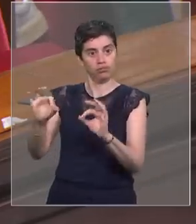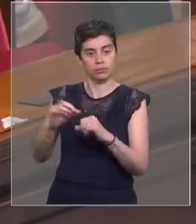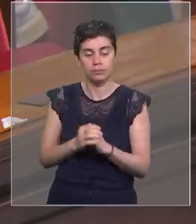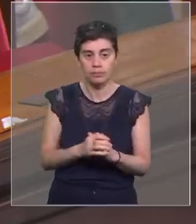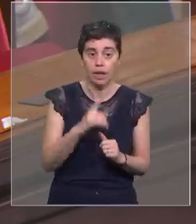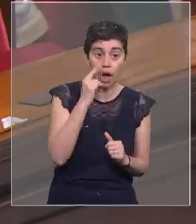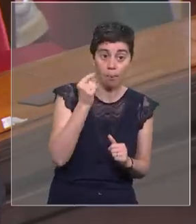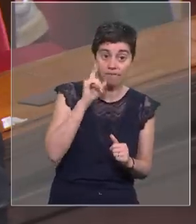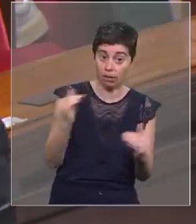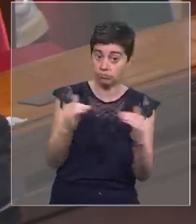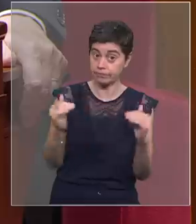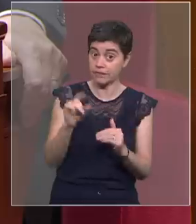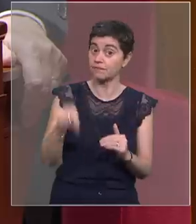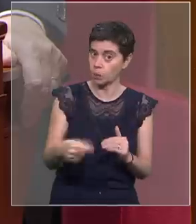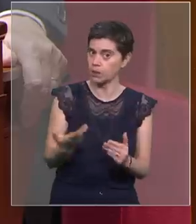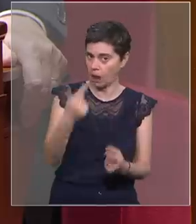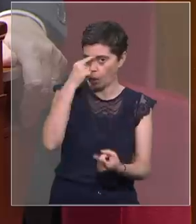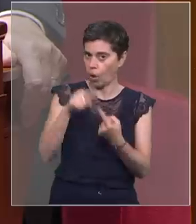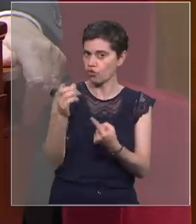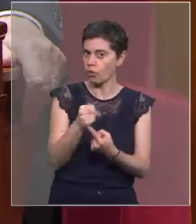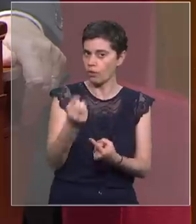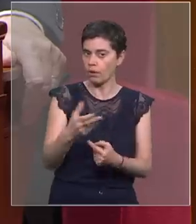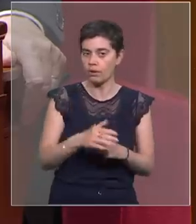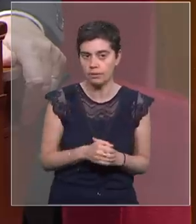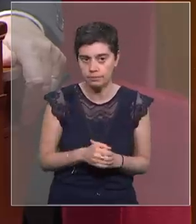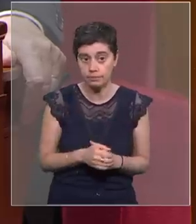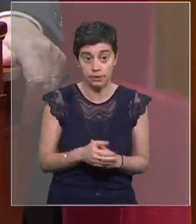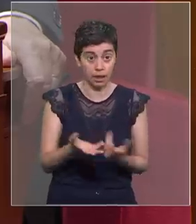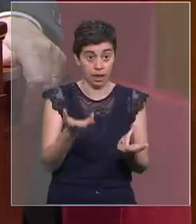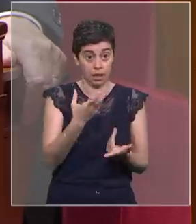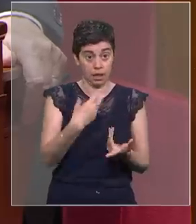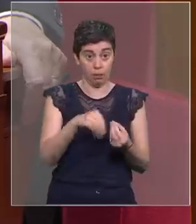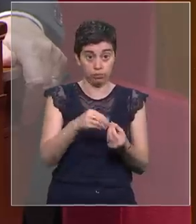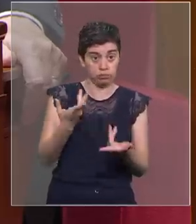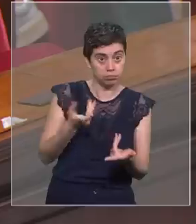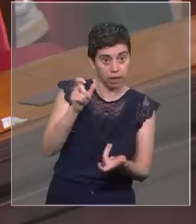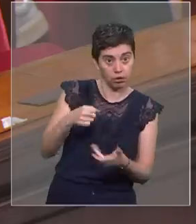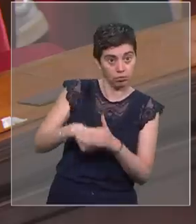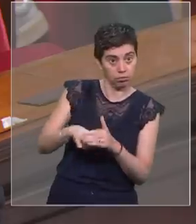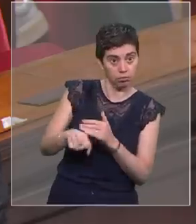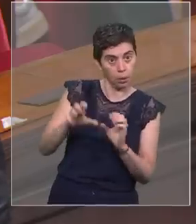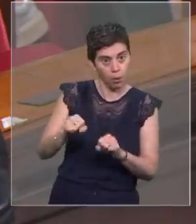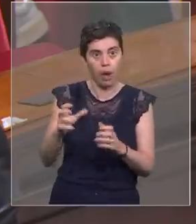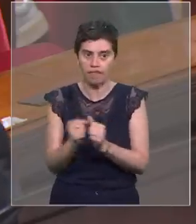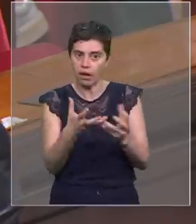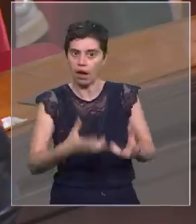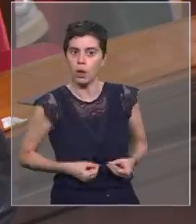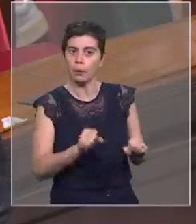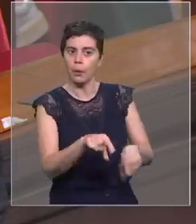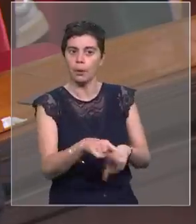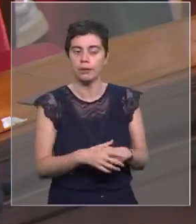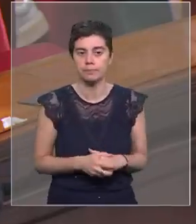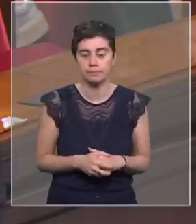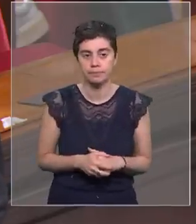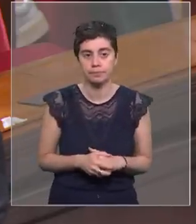femmes et les hommes, et puis c'est un enjeu également pour la natalité dans notre pays. Cette réforme, c'est le fruit de longs mois de concertation avec l'ensemble